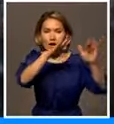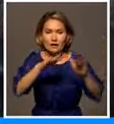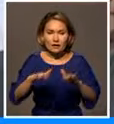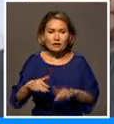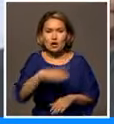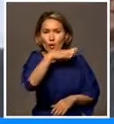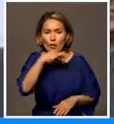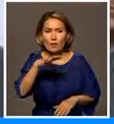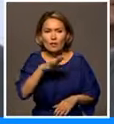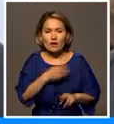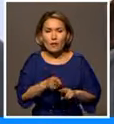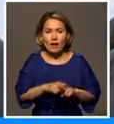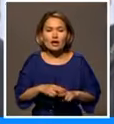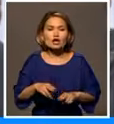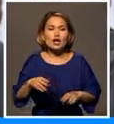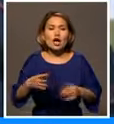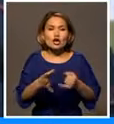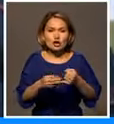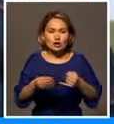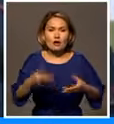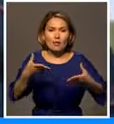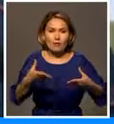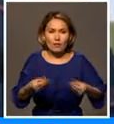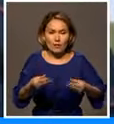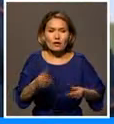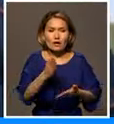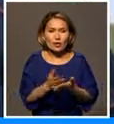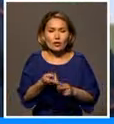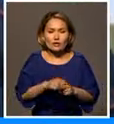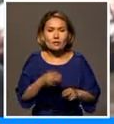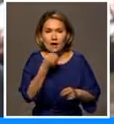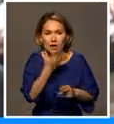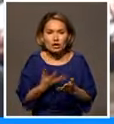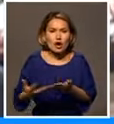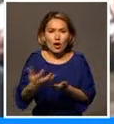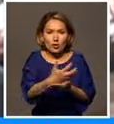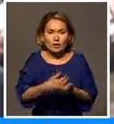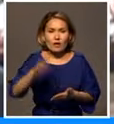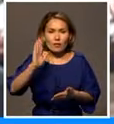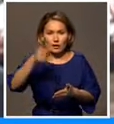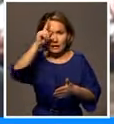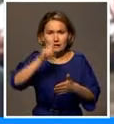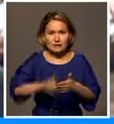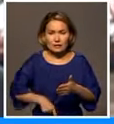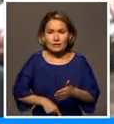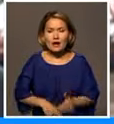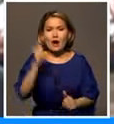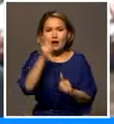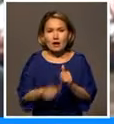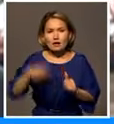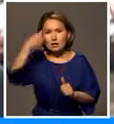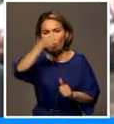ылғал аудару жұмыстары ойдағыдай өтті. Қаржылық жағынан үнемді болғандықтан егістік көлемі ұлғайтылды. Жыл сайын алқаптарды